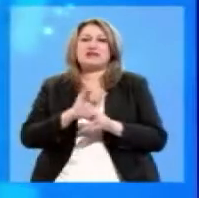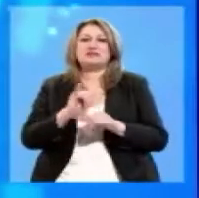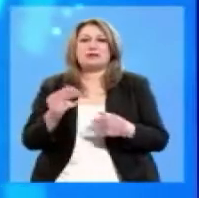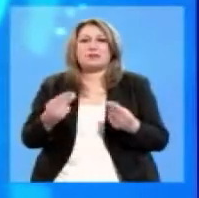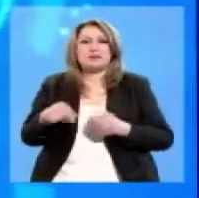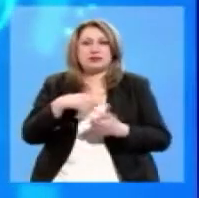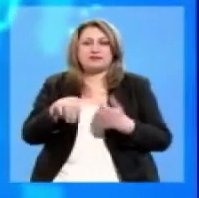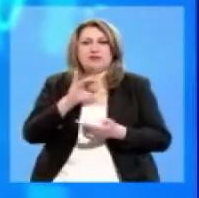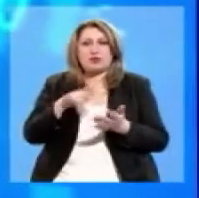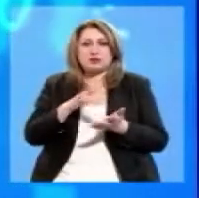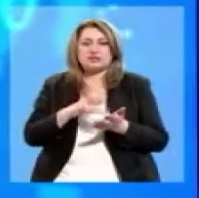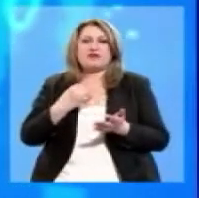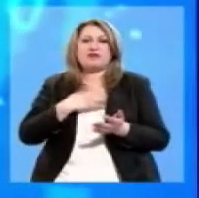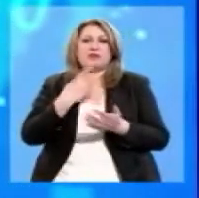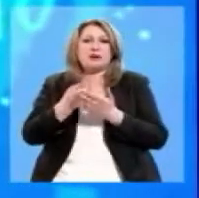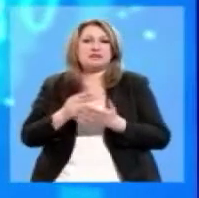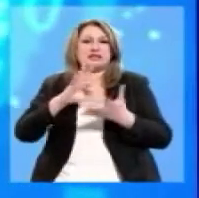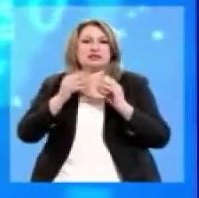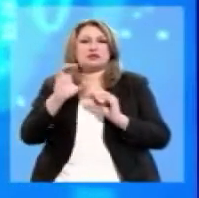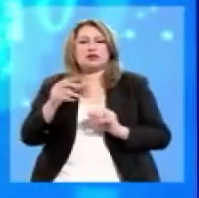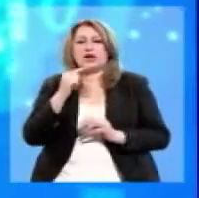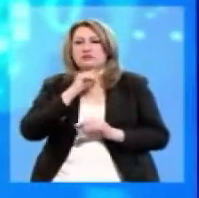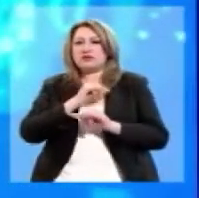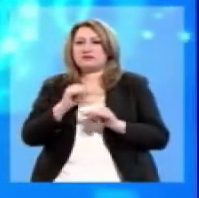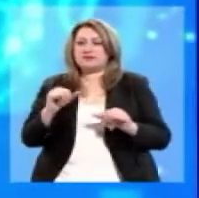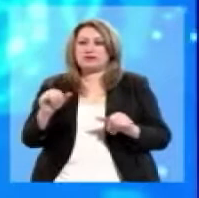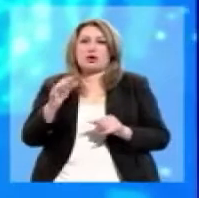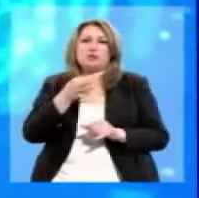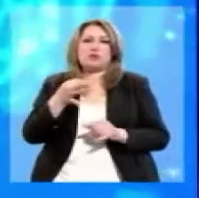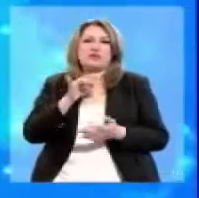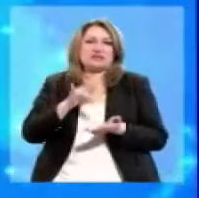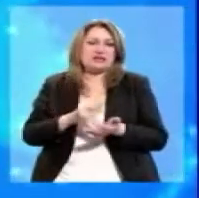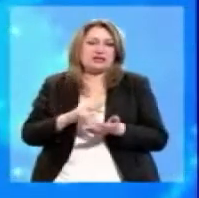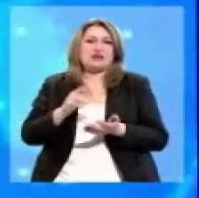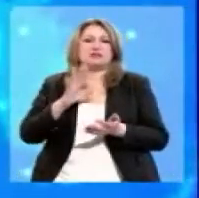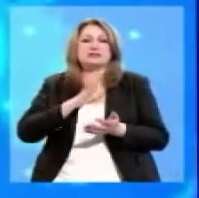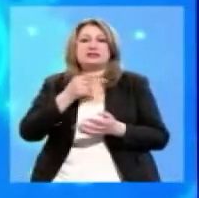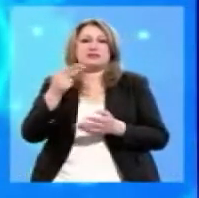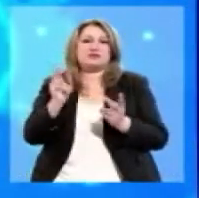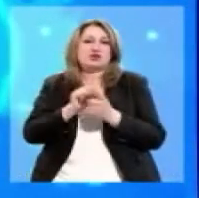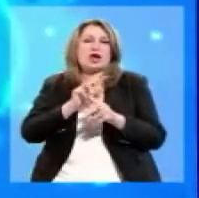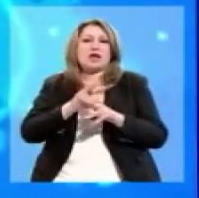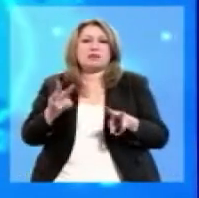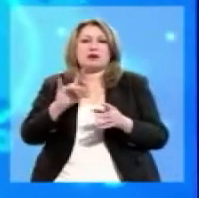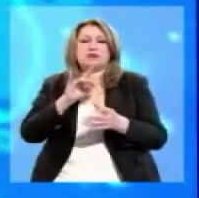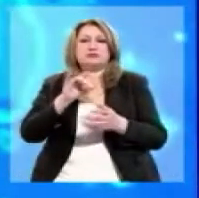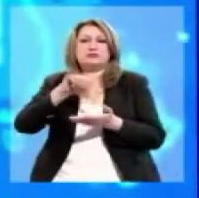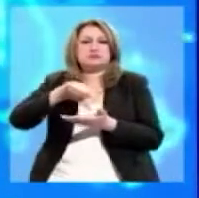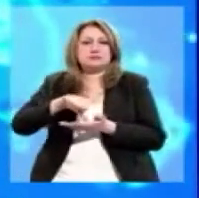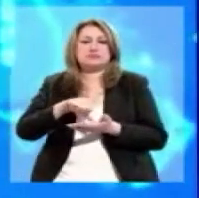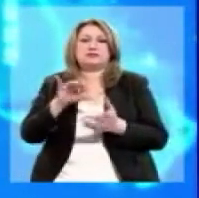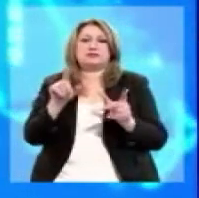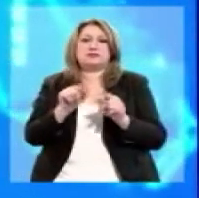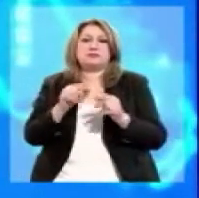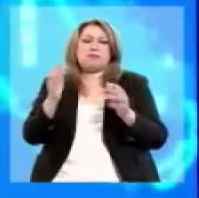Развитие предпринимательства в городе и ключевые показатели социально-экономического развития областного центра стали темой встречи акима города с представителями малого